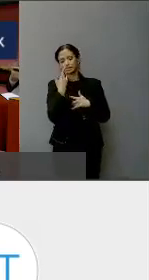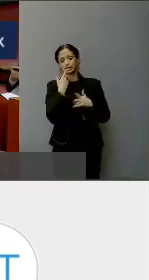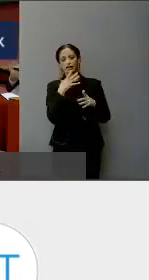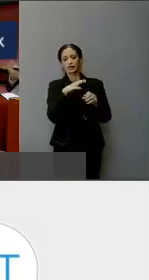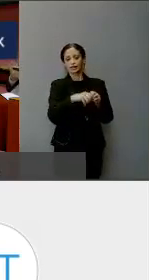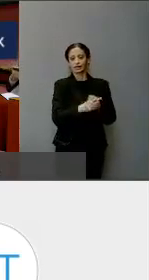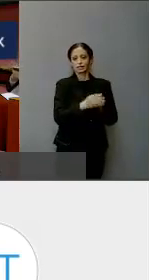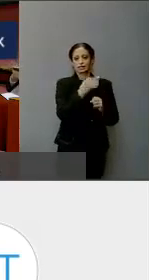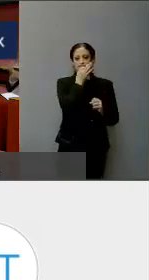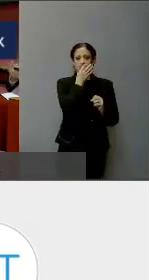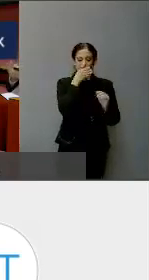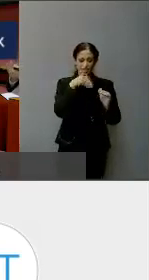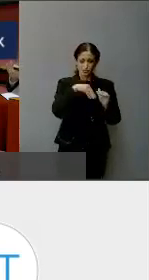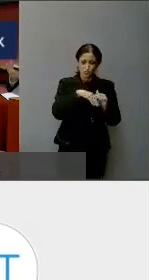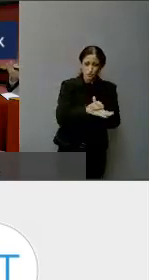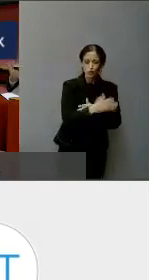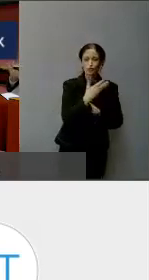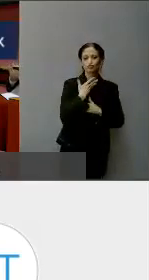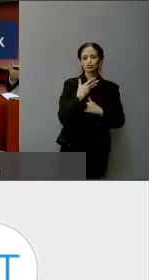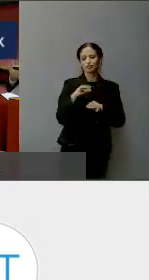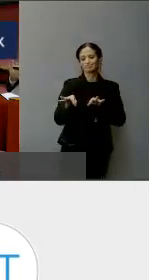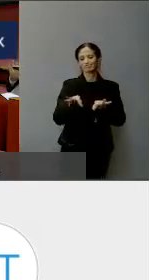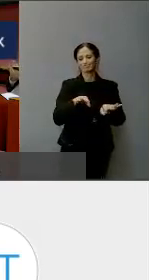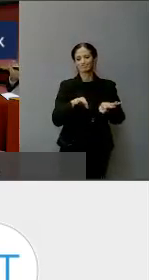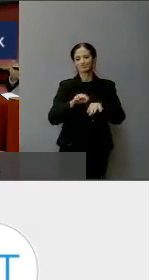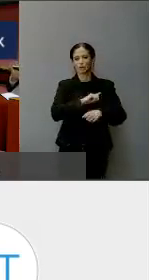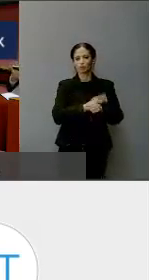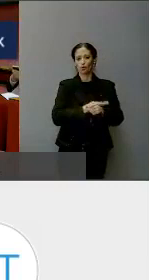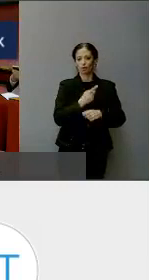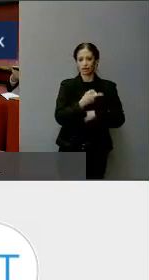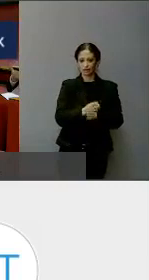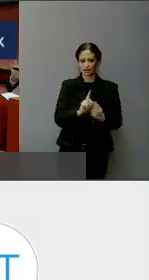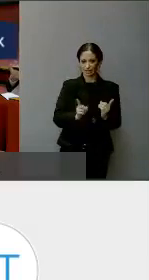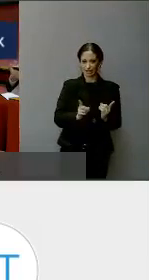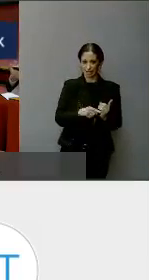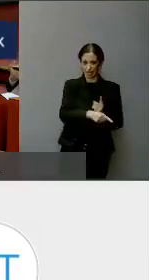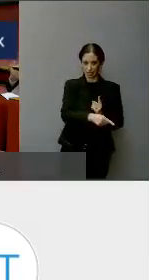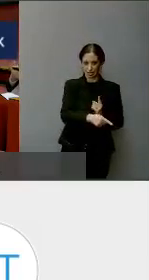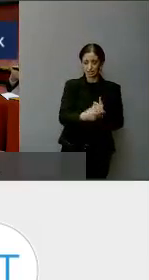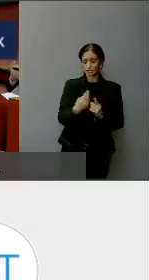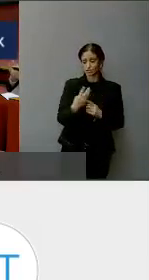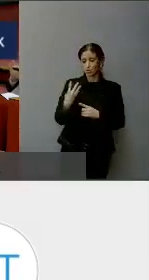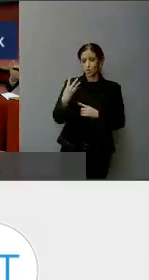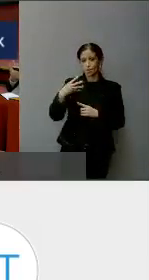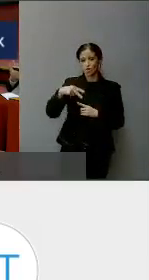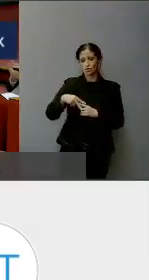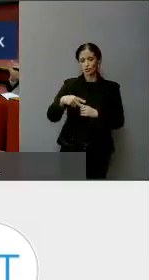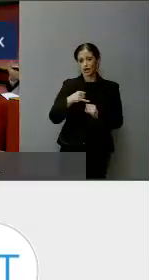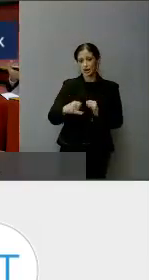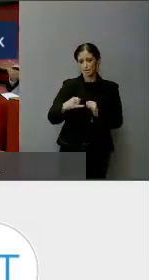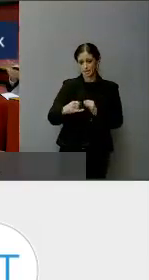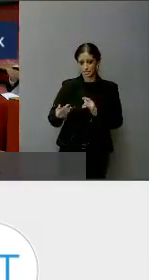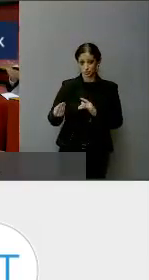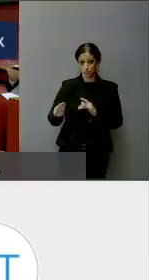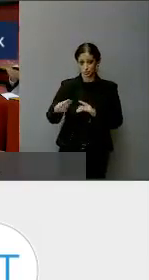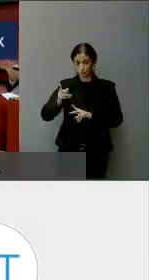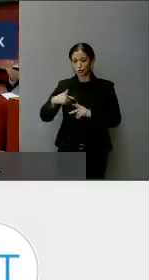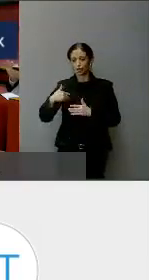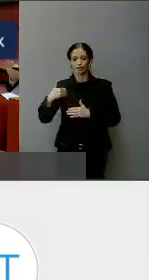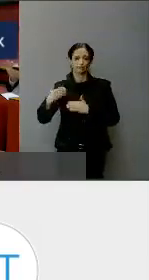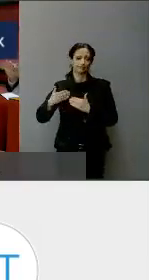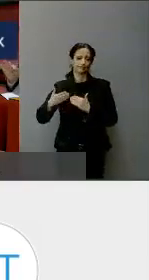un'operazione politica precisa e da quattro anni e mezzo a questa parte va avanti e con vesima trova la sua